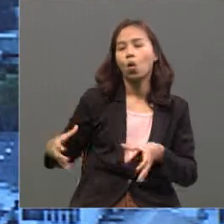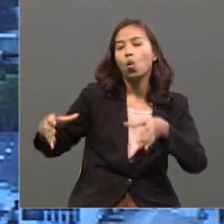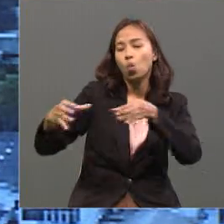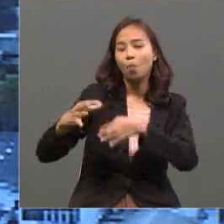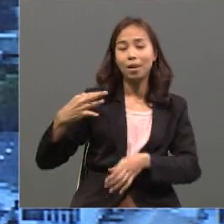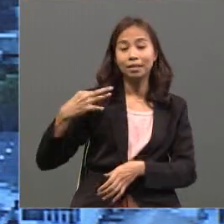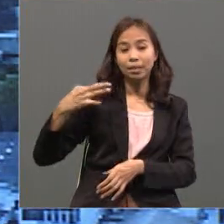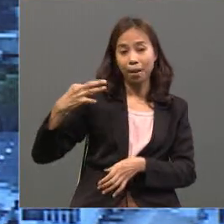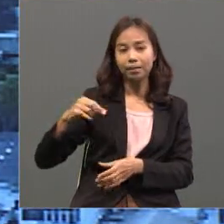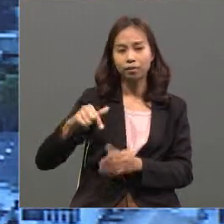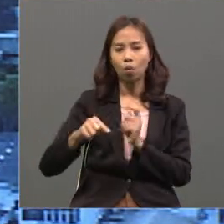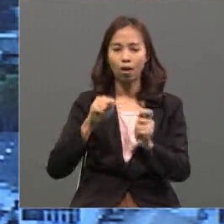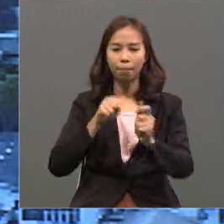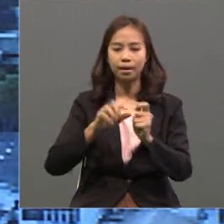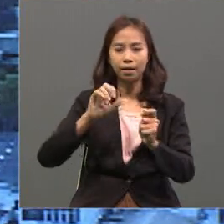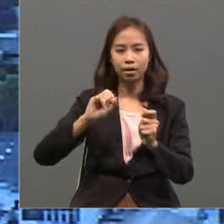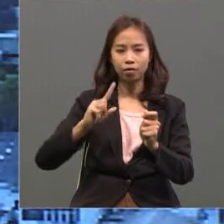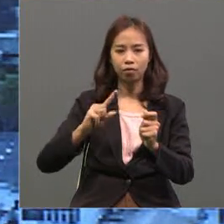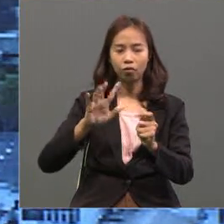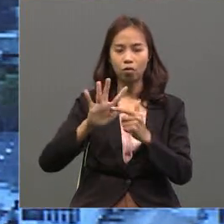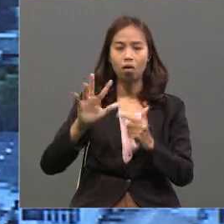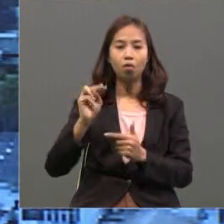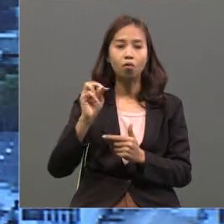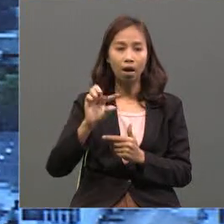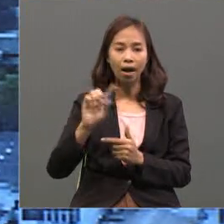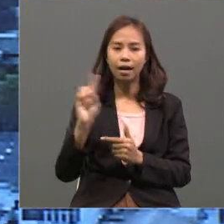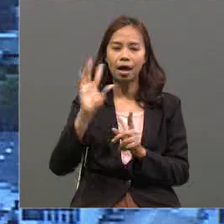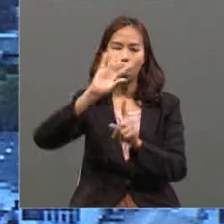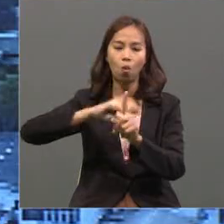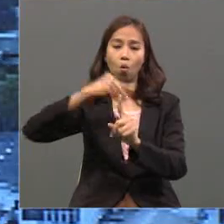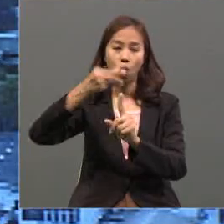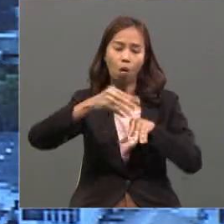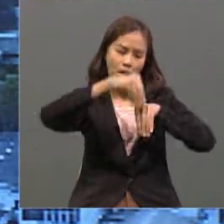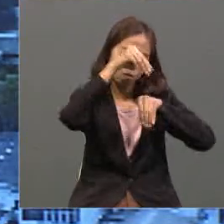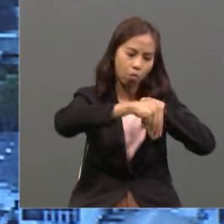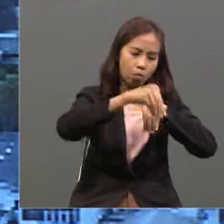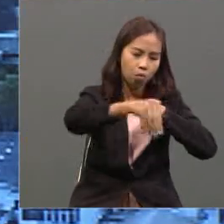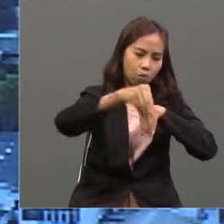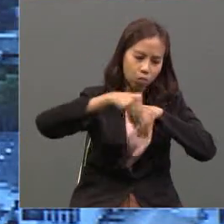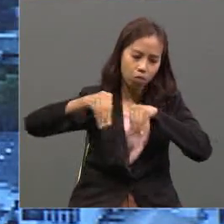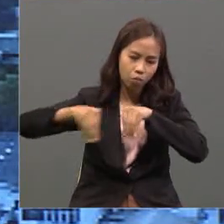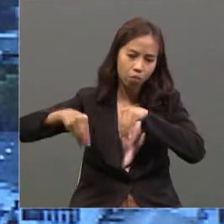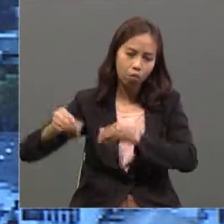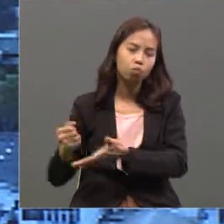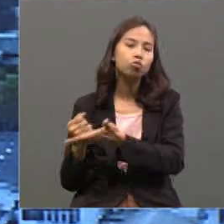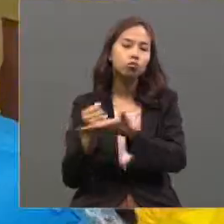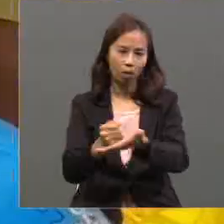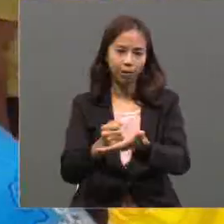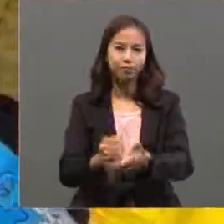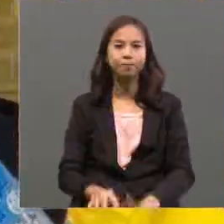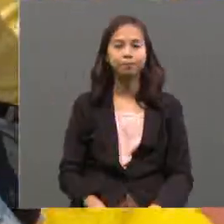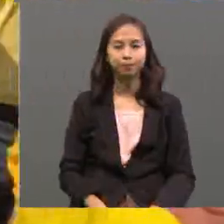เชียงใหม่ก็เลยร่วมกันปลูกต้นกล้วยกว่า7,000ต้นนะคะเพื่อที่จะเพิ่มพื้นที่ป่าเปียกนั่นเองค่ะ